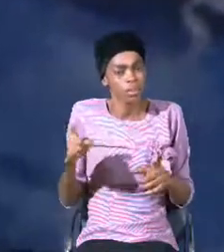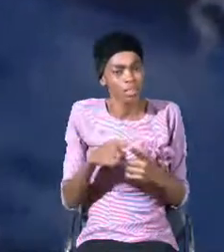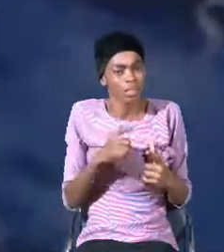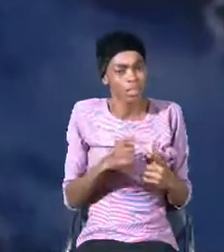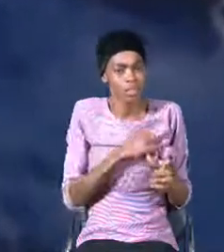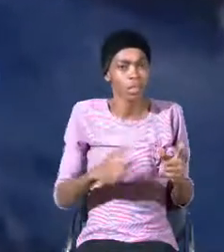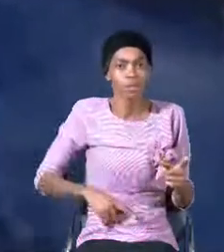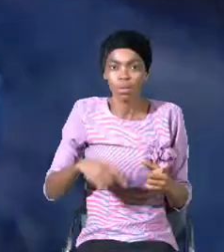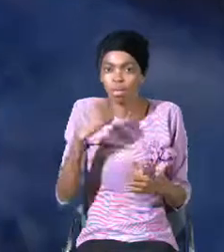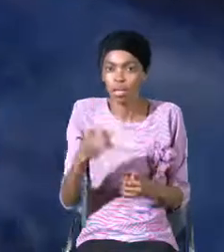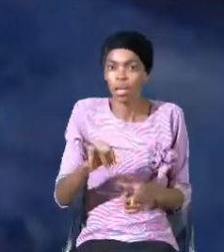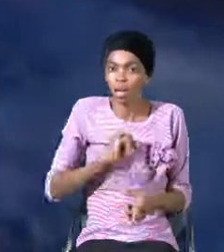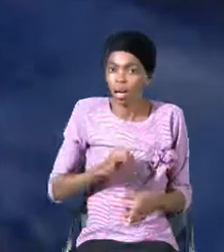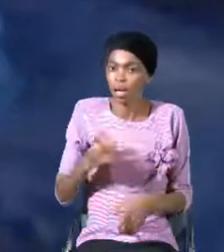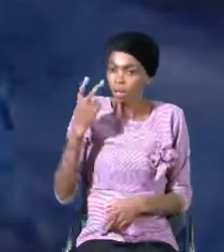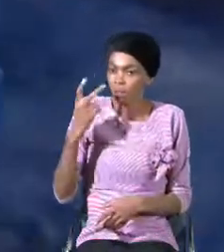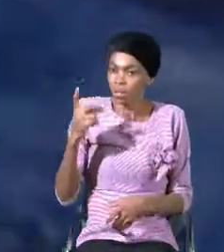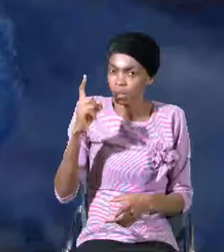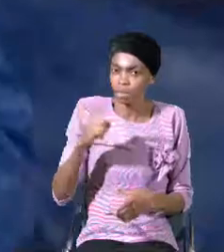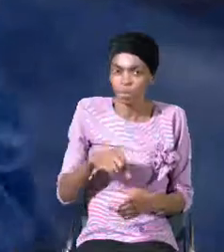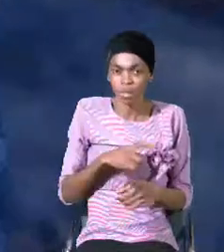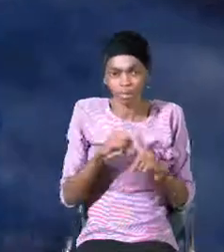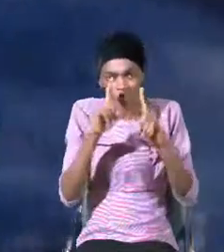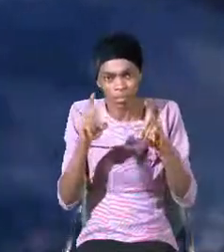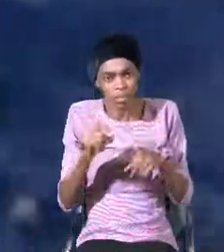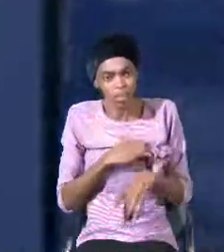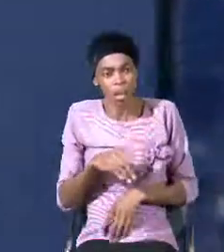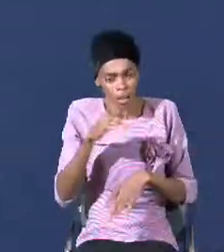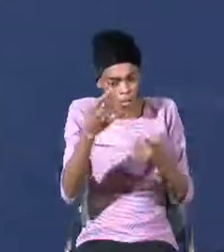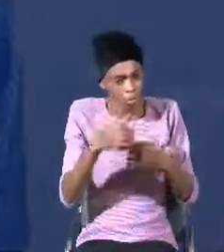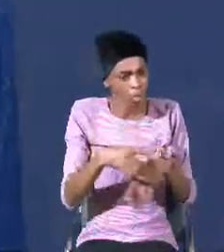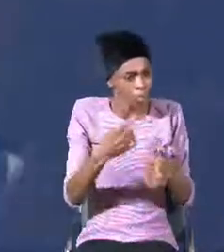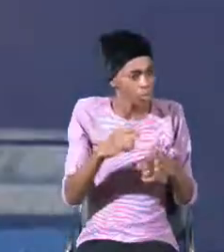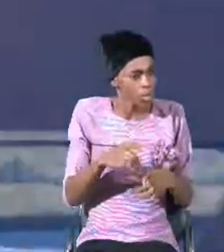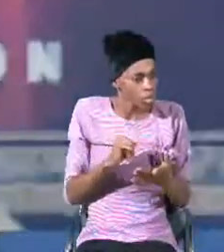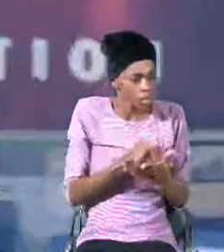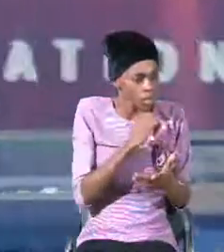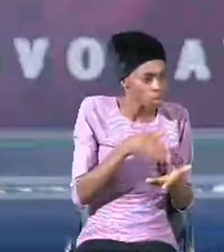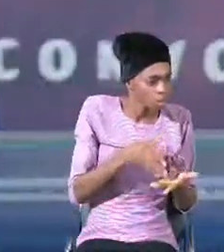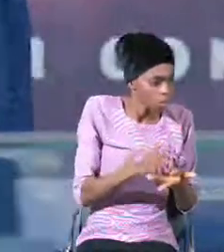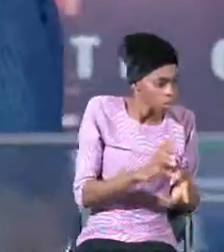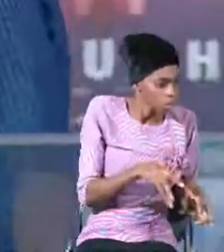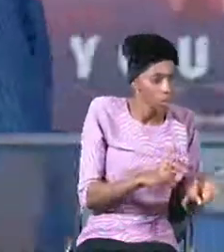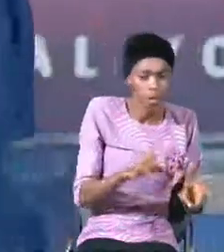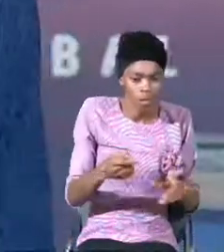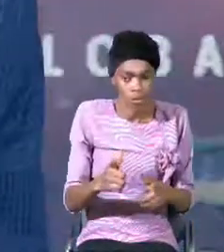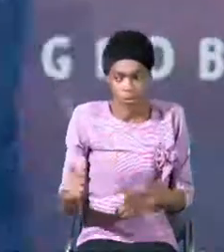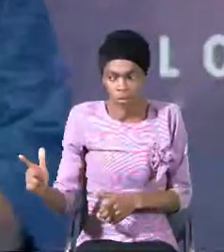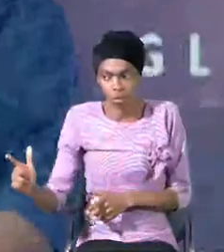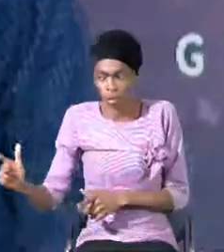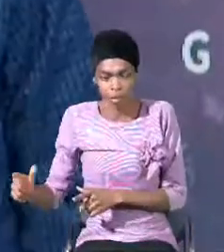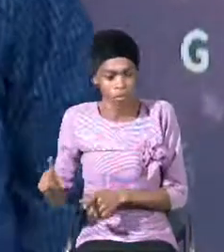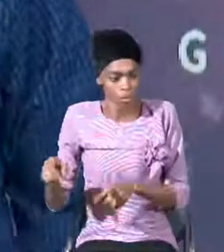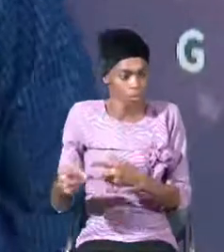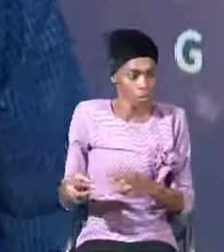Maintenant, le Seigneur dit, il te suit de près, reviens, reviens. Ce n'est pas là le chemin. Il dit, passe, va à gauche, va à droite.